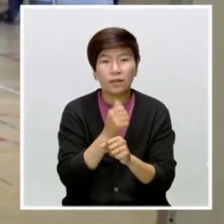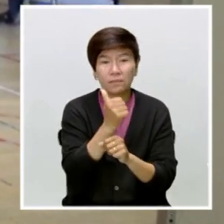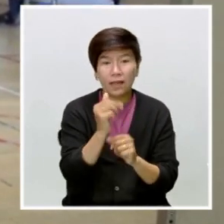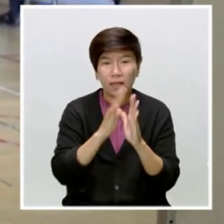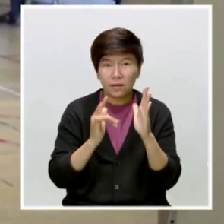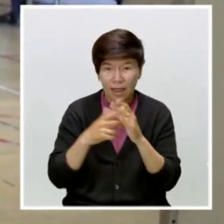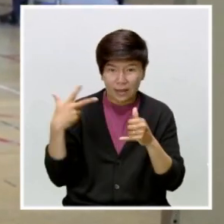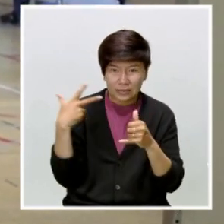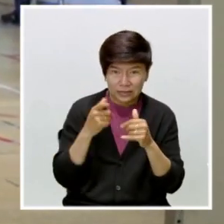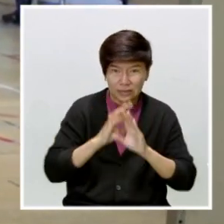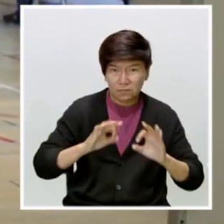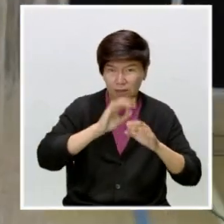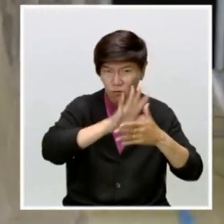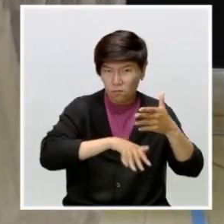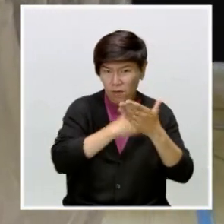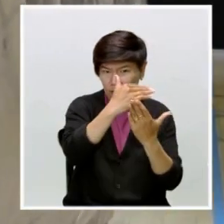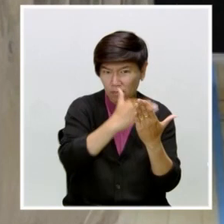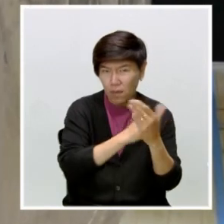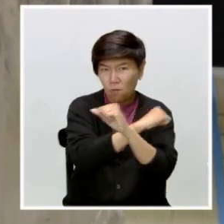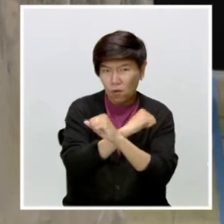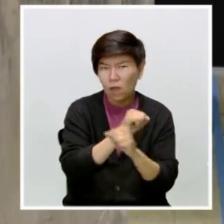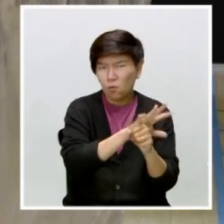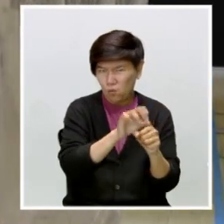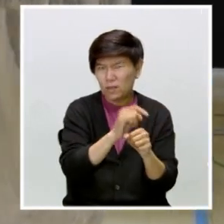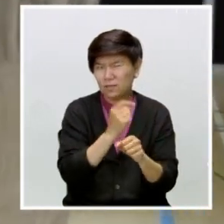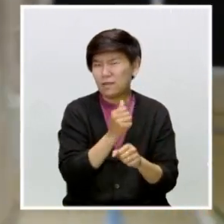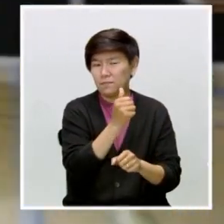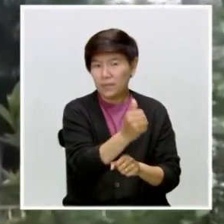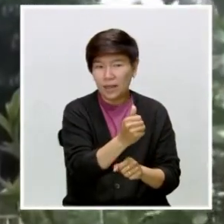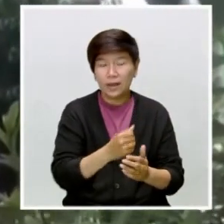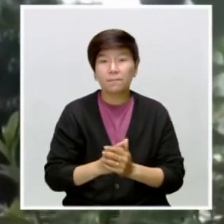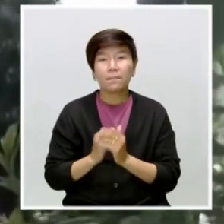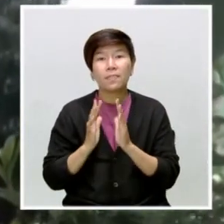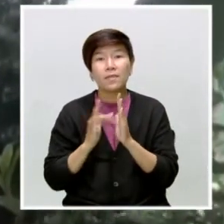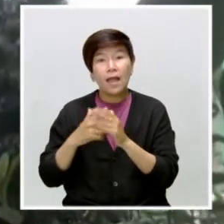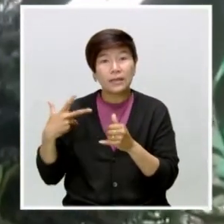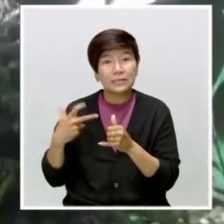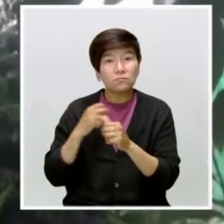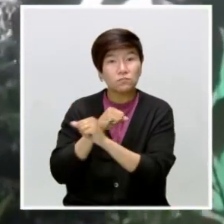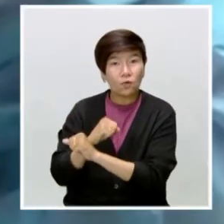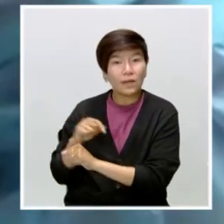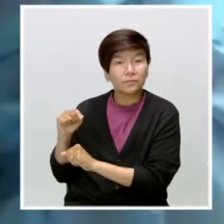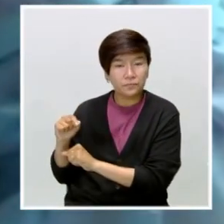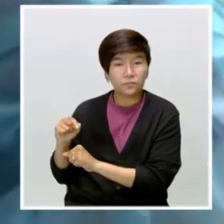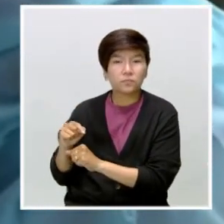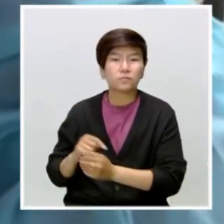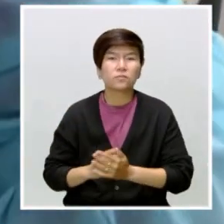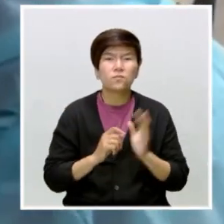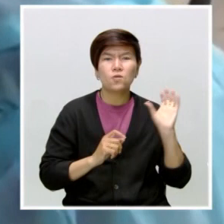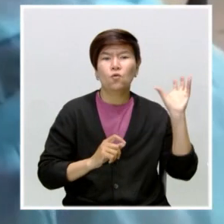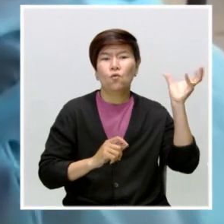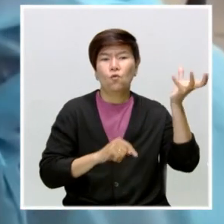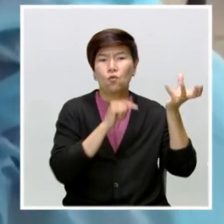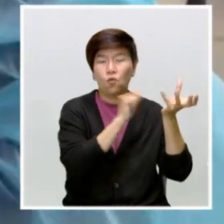การที่สามารถรับมือกับโควิด-19 ได้อย่างมีประสิทธิภาพอีกด้วยค่ะพูดถึงการฉีดวัคซีนนะคะอย่างที่บอกไปเมื่อสักครู่ว่าล่าสุดทั่วโลกนะ